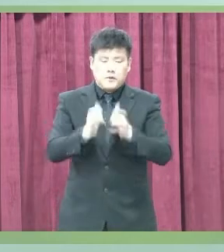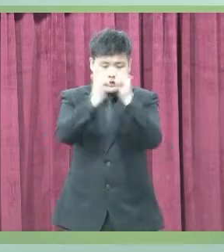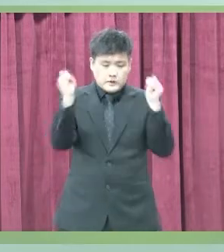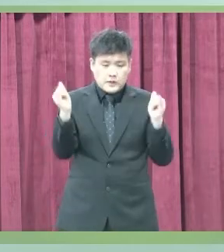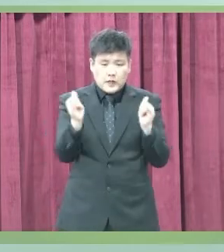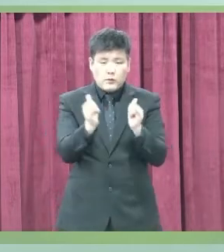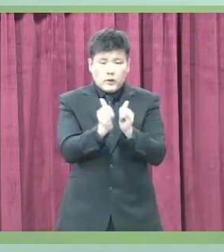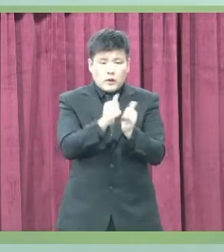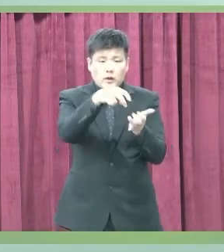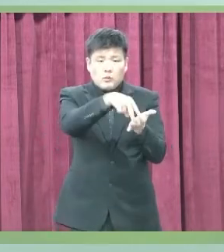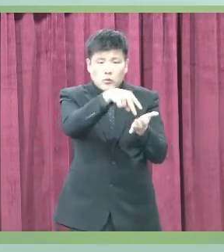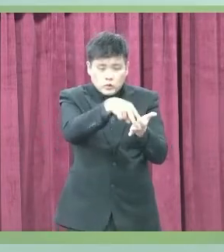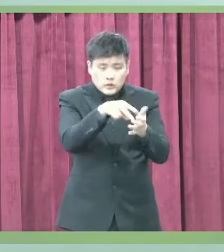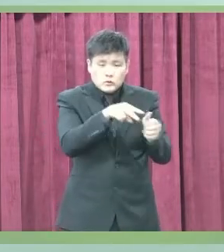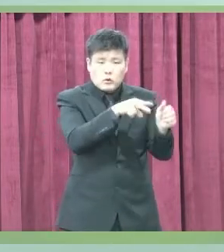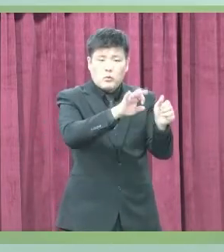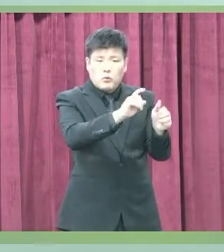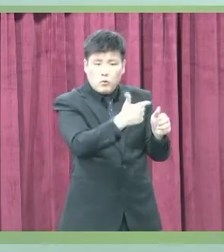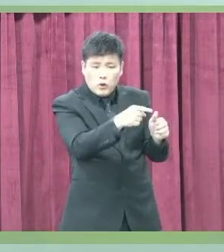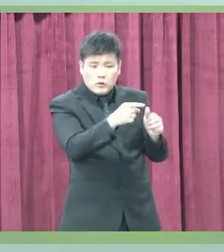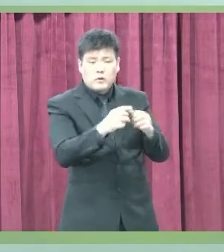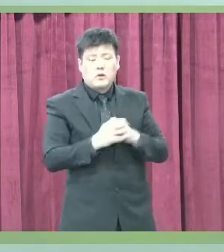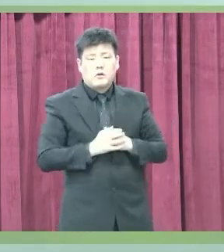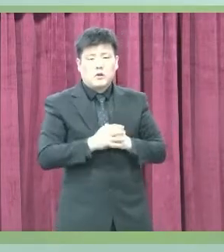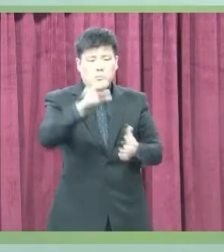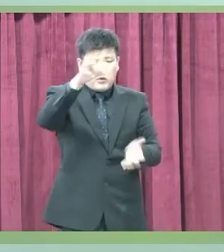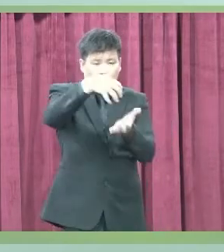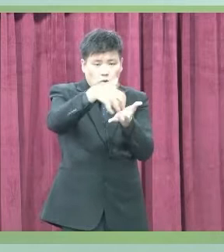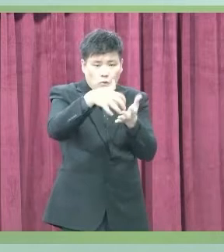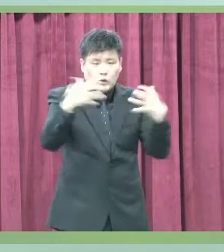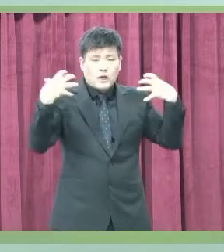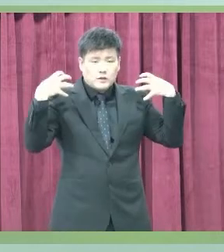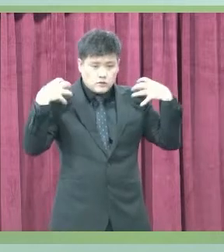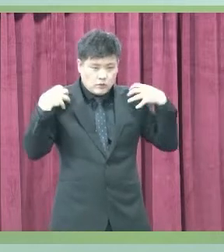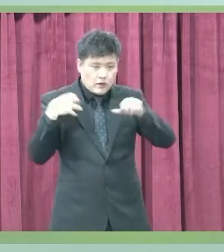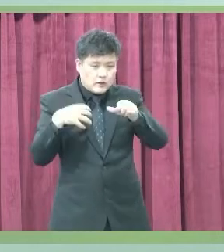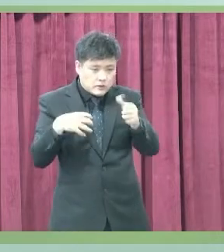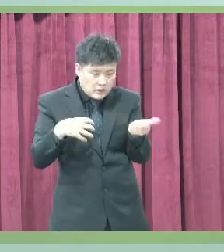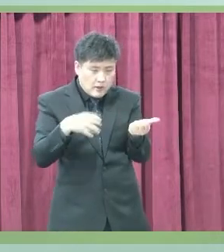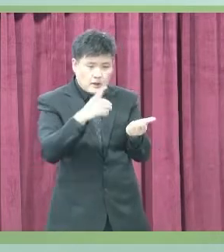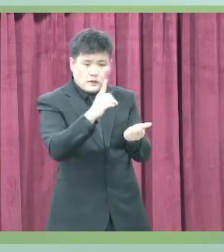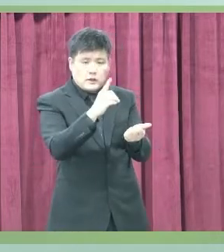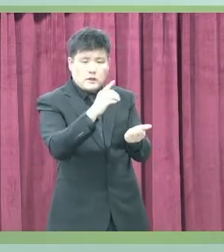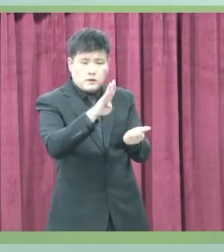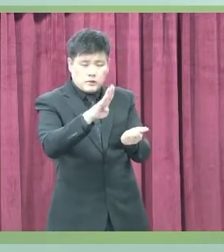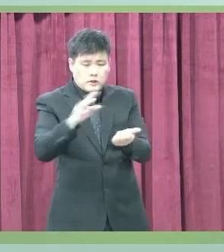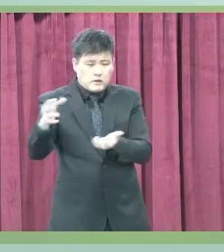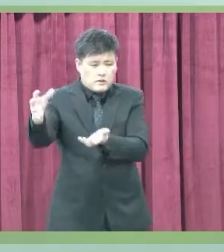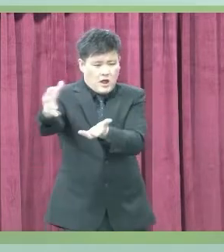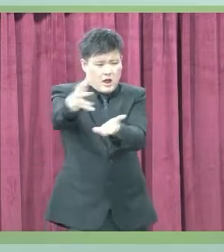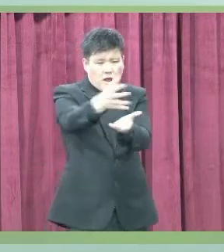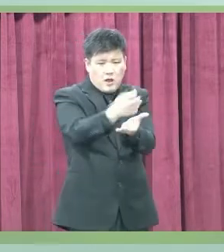사회보장정보원, 건강보험공단, 또 통계청의 사망 데이터를 모아서 국가 빅데이터를 구축을 했고요.